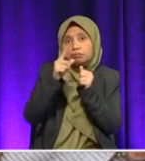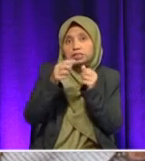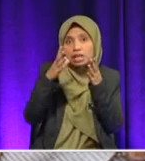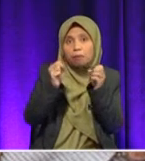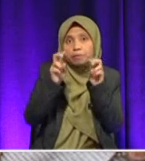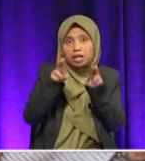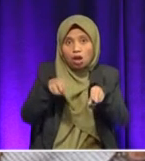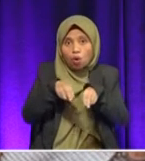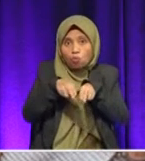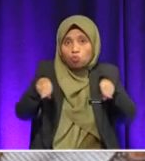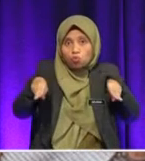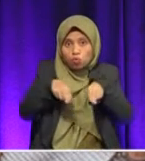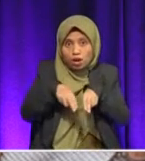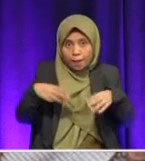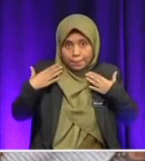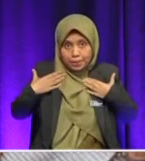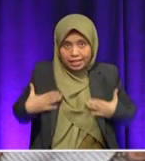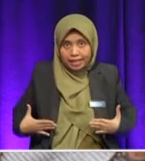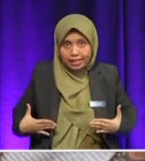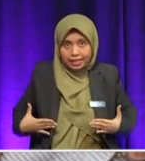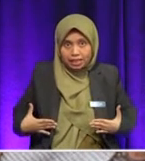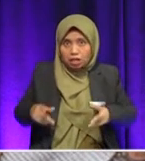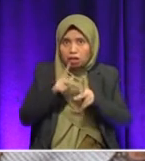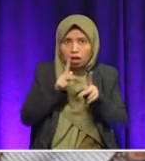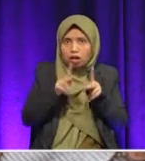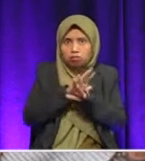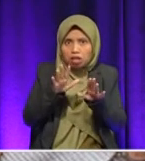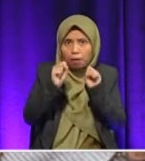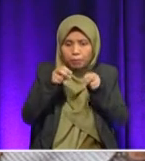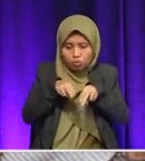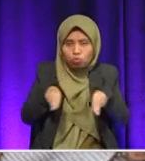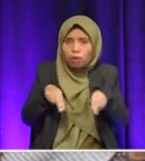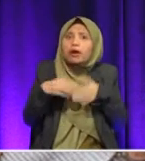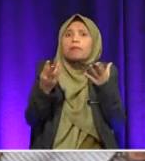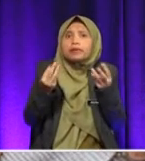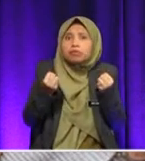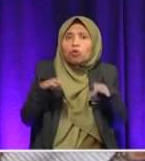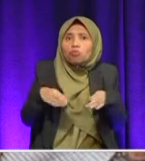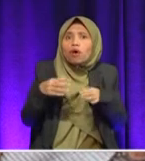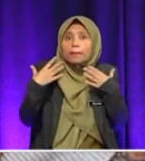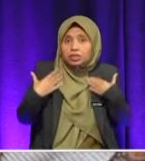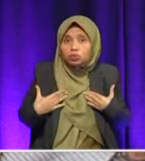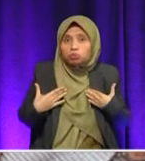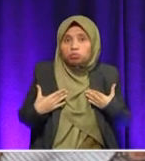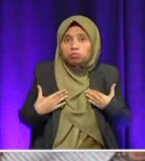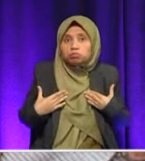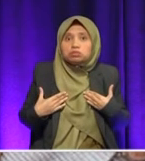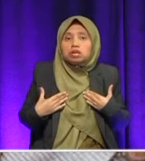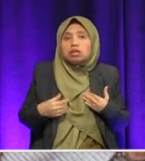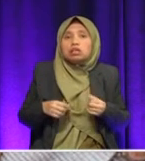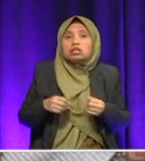ukuran badan kotak di ukuran badan takkan terjadinya satu pakai Anto kemudian kecap udah follow